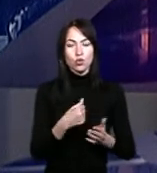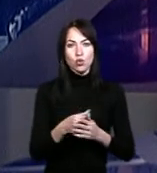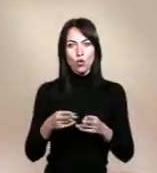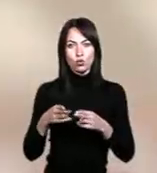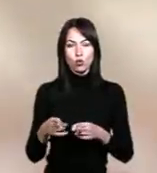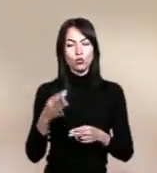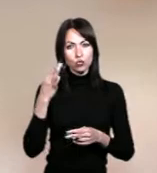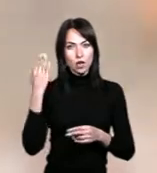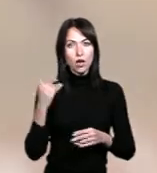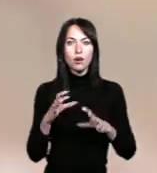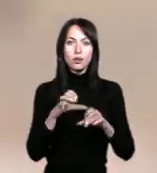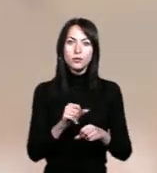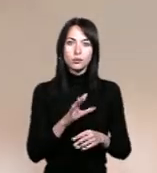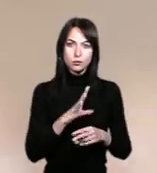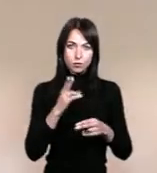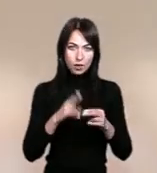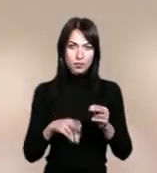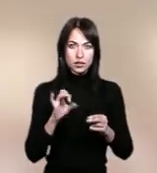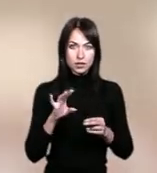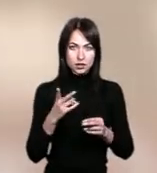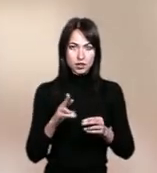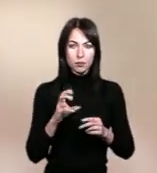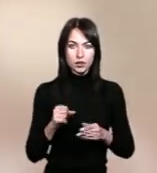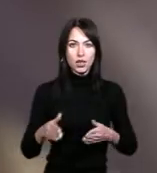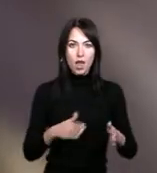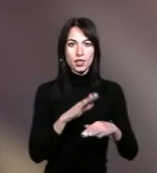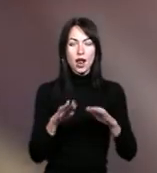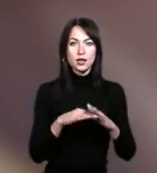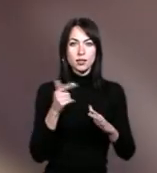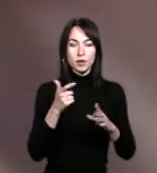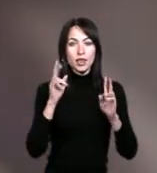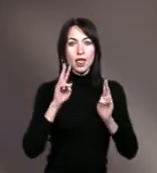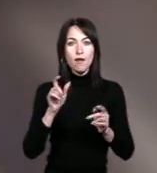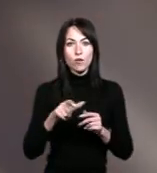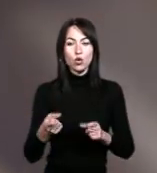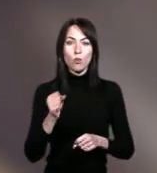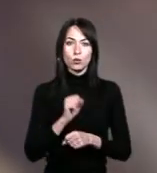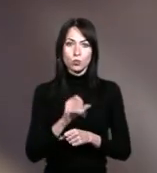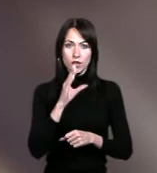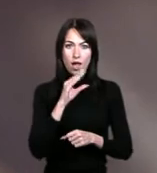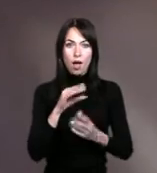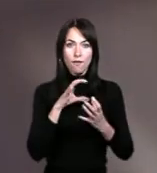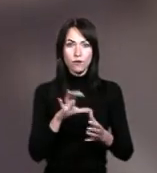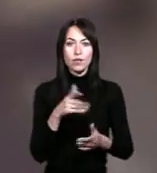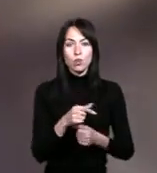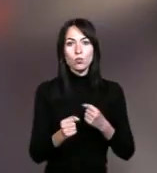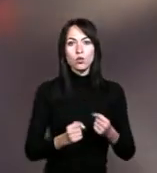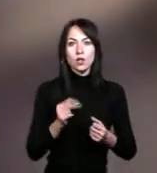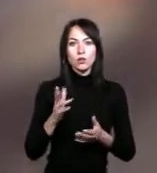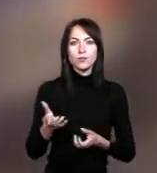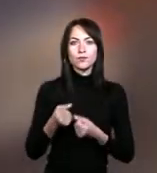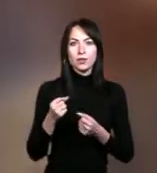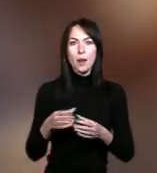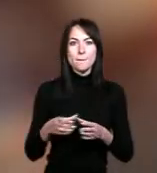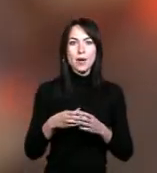злочину. Нагадаємо, напад стався наприкінці серпня. На трасі під Харковом невідомі зупинили автобус, у якому їхали прихильники партії